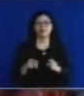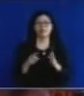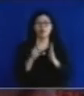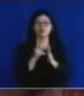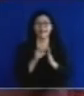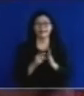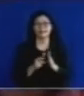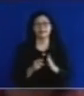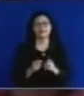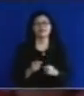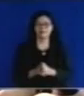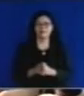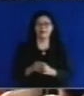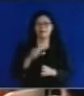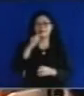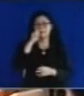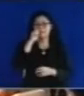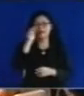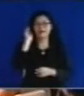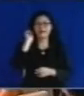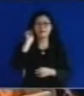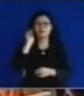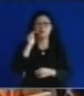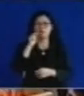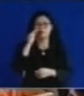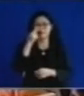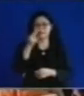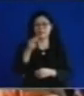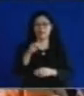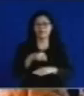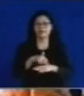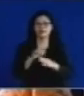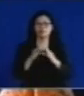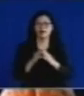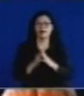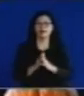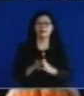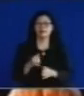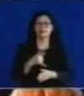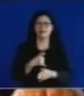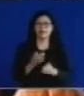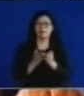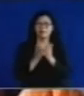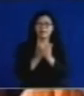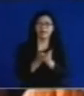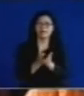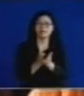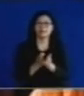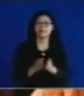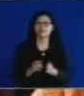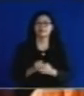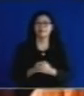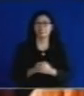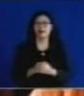Bapak tadi sudah menyimak pernyataan dari pasangan calon nomor urut 2. Saya berikan kesempatan untuk memberikan tanggapan